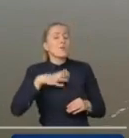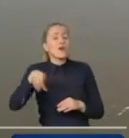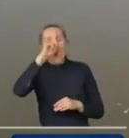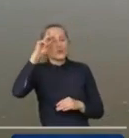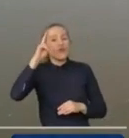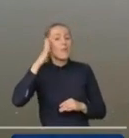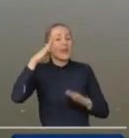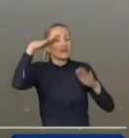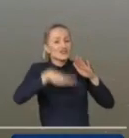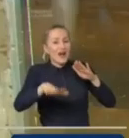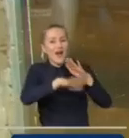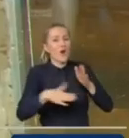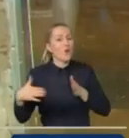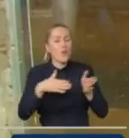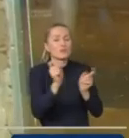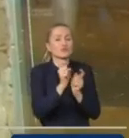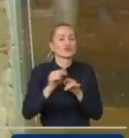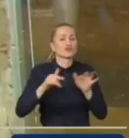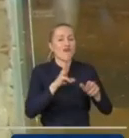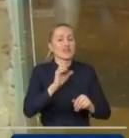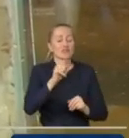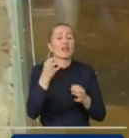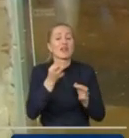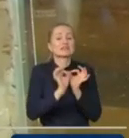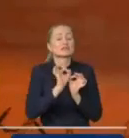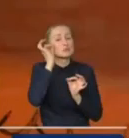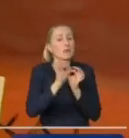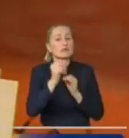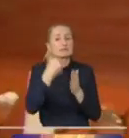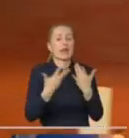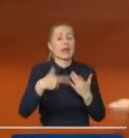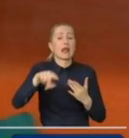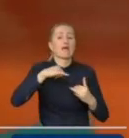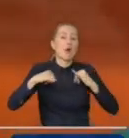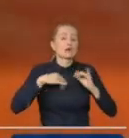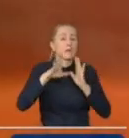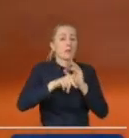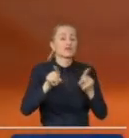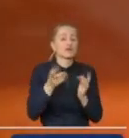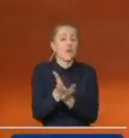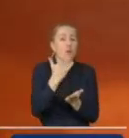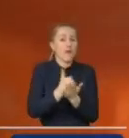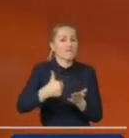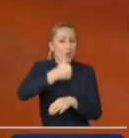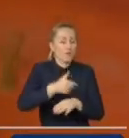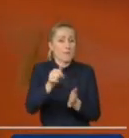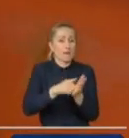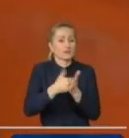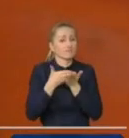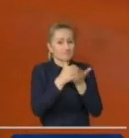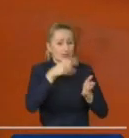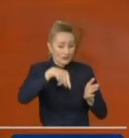najniżej położonych ulicach w pobliżu Wisły. Teraz liczą straty. Pomoc mieszkańcom obiecały władze miasta i wojewoda mazowiecki. Wsparcie ma trafić jeszcze w tym